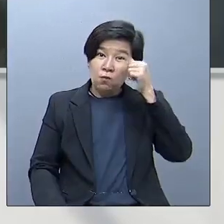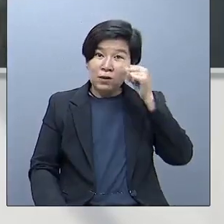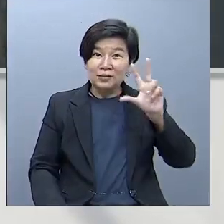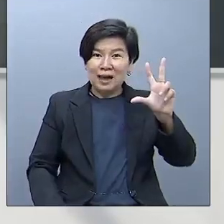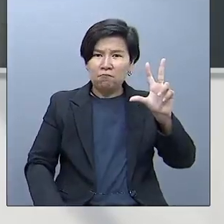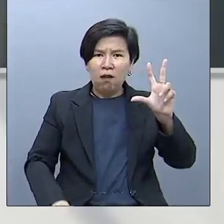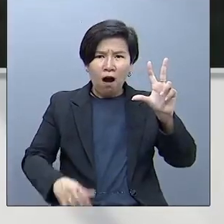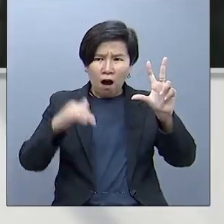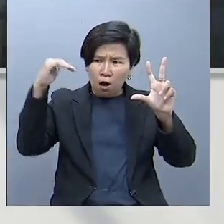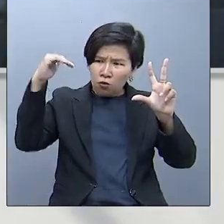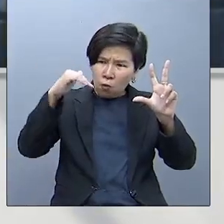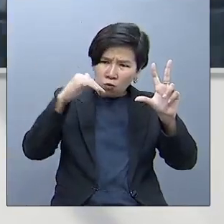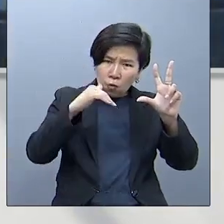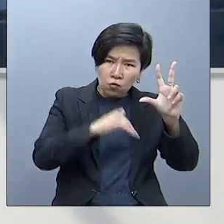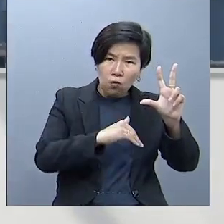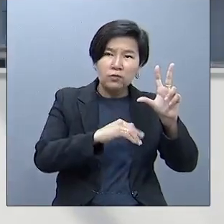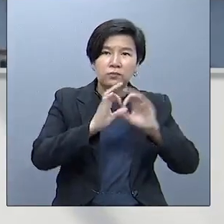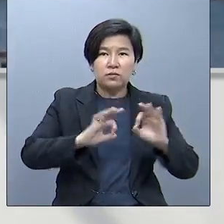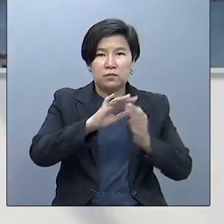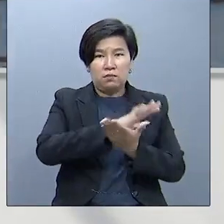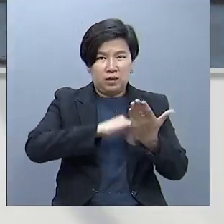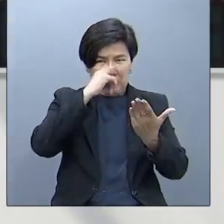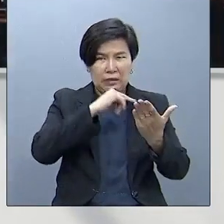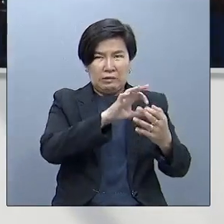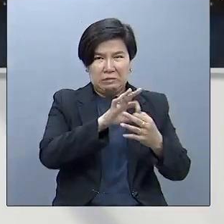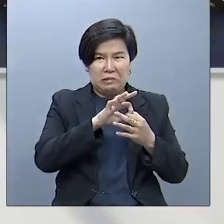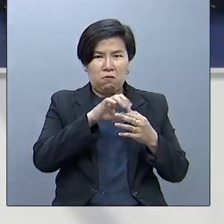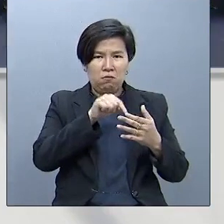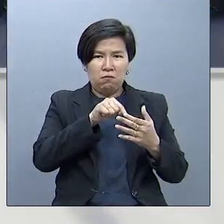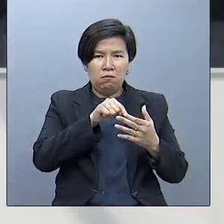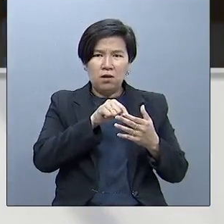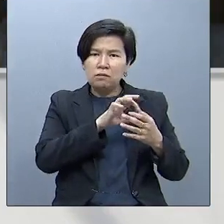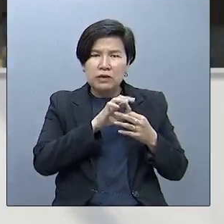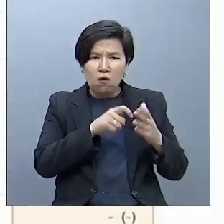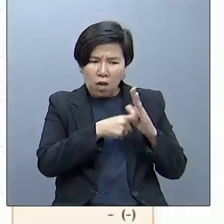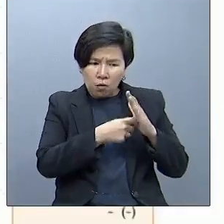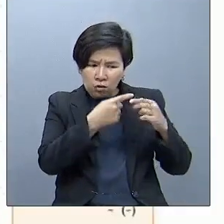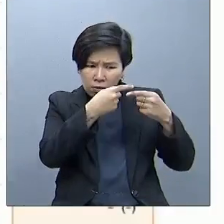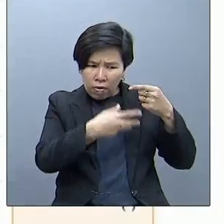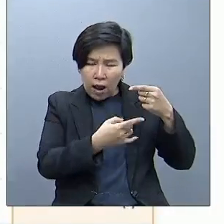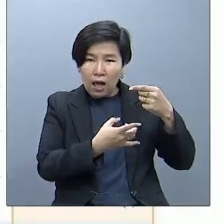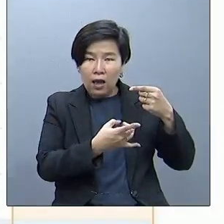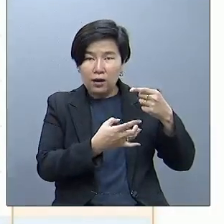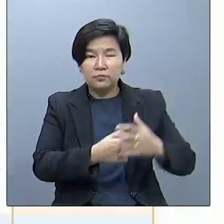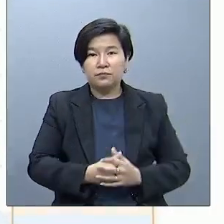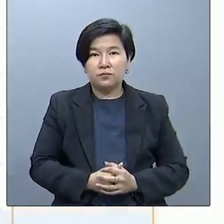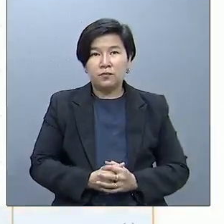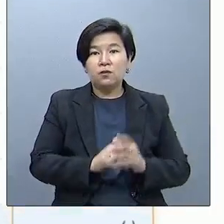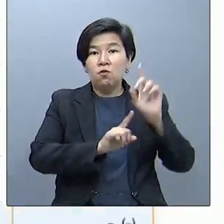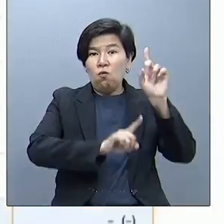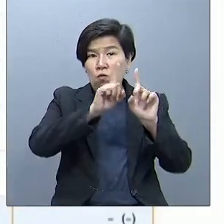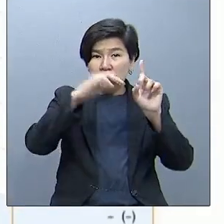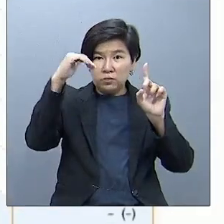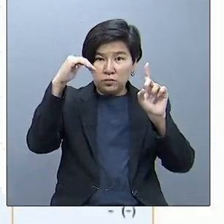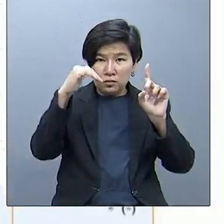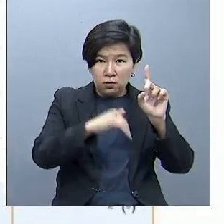อาจาร์มองปัจจัยในประเทศเป็หักเดินนะคะปัจจัที่ว่าอาจารยสมชาย วเครษแบนี้ค่หักหลกททํใหหนไม่ฝื้นมัน